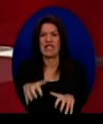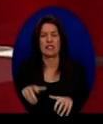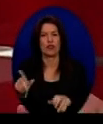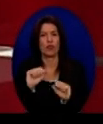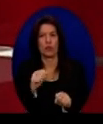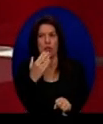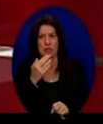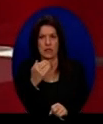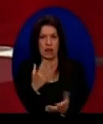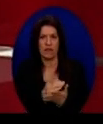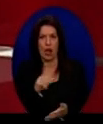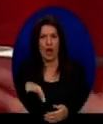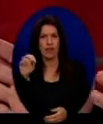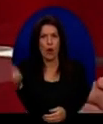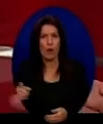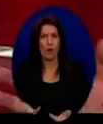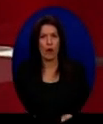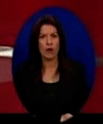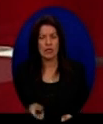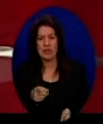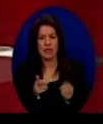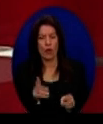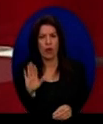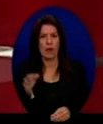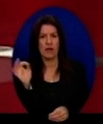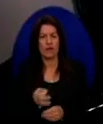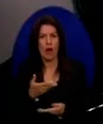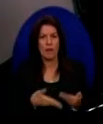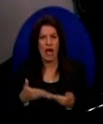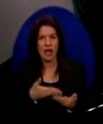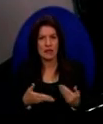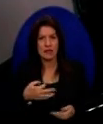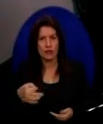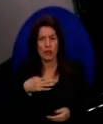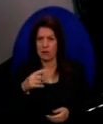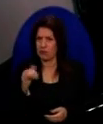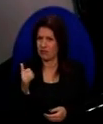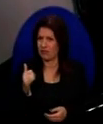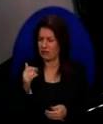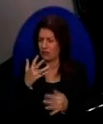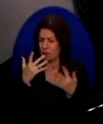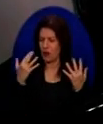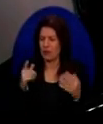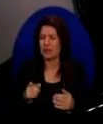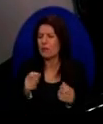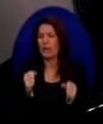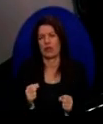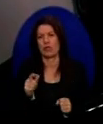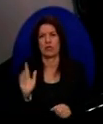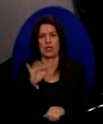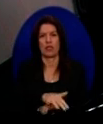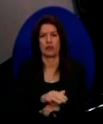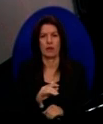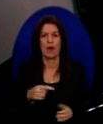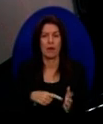זה יכול לפגוע בנו מעבר לאנטישמיות גם ביחסים, יחסי החוץ? אין ספק שזה ישפיע על מדיניות החוץ של צרפת. למה? פרנסואה